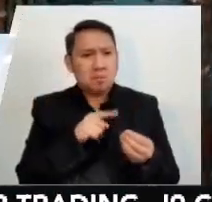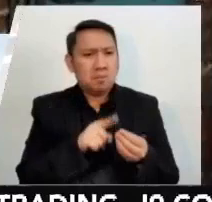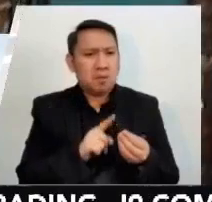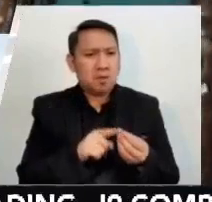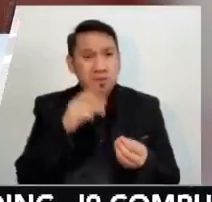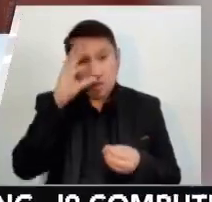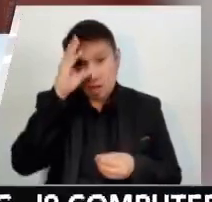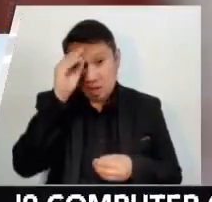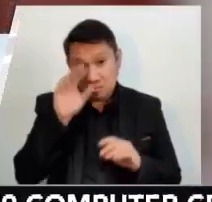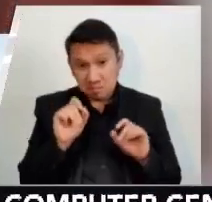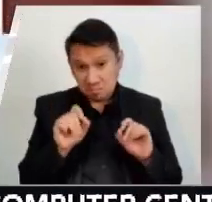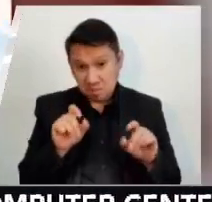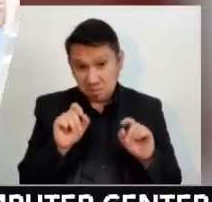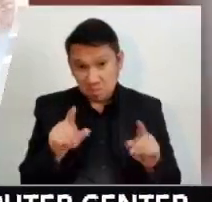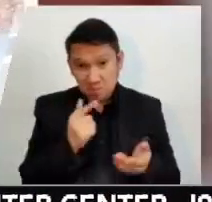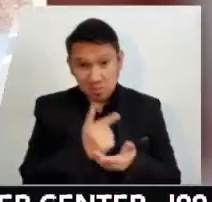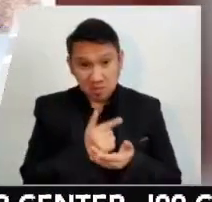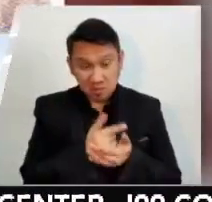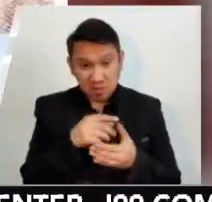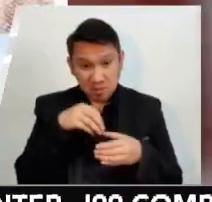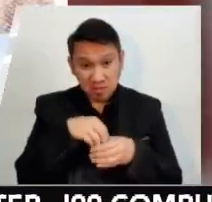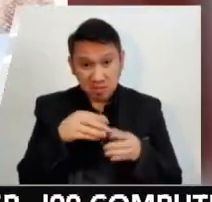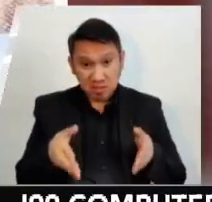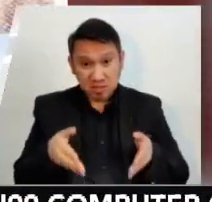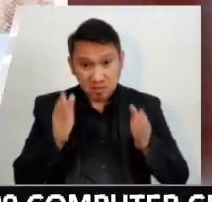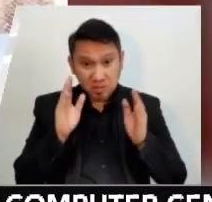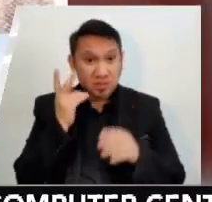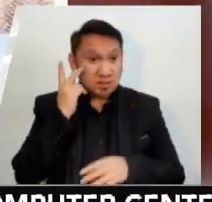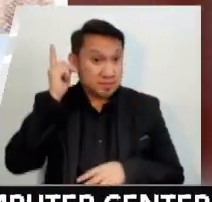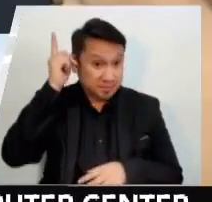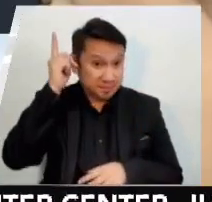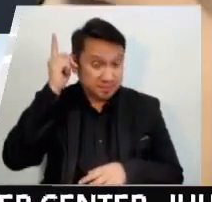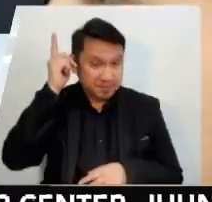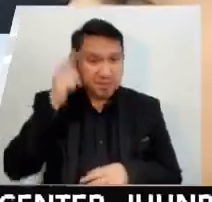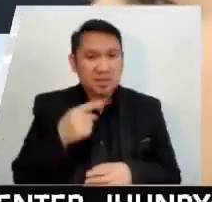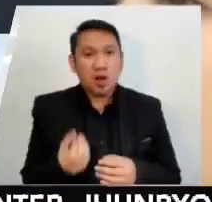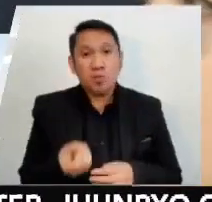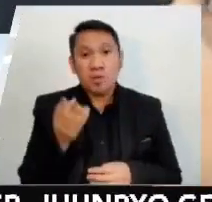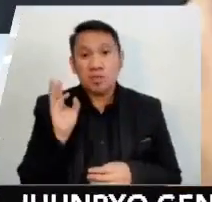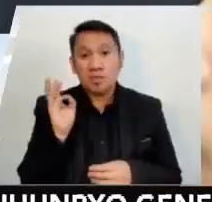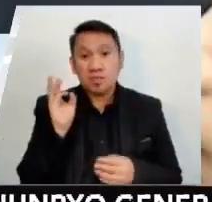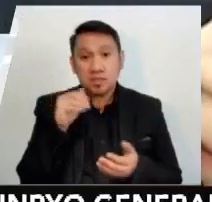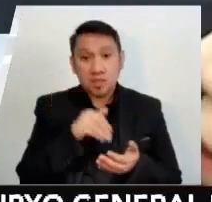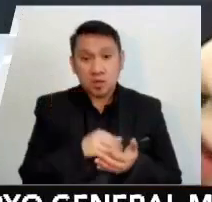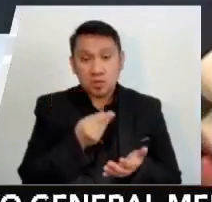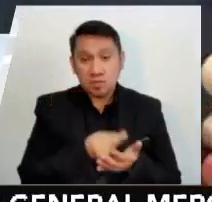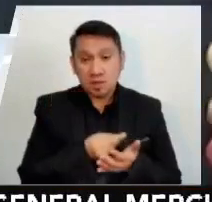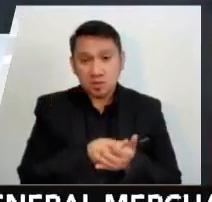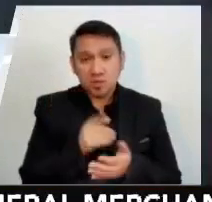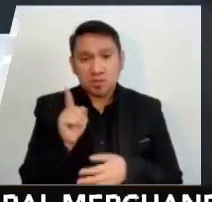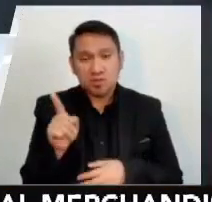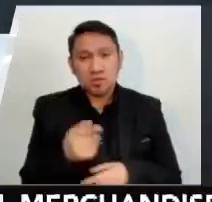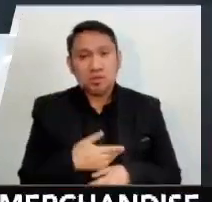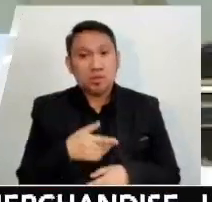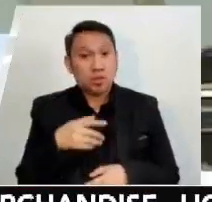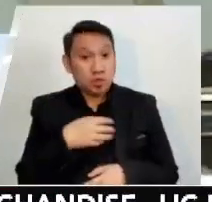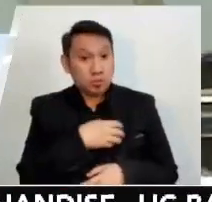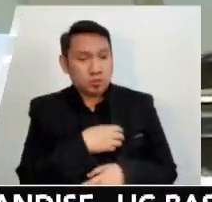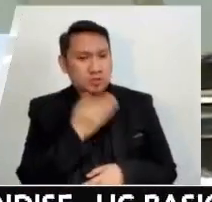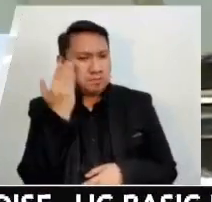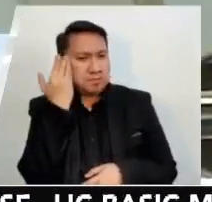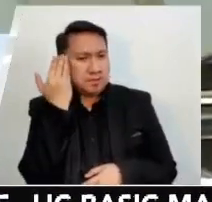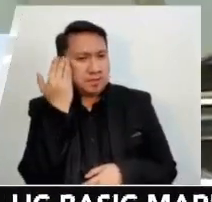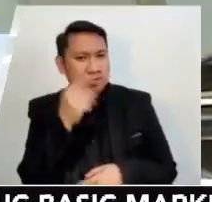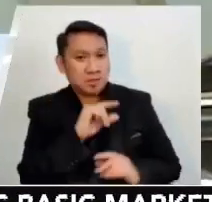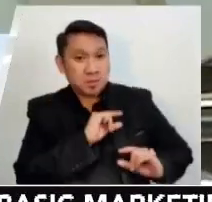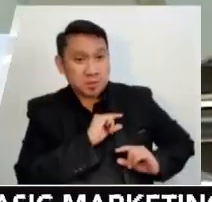loob ng gusali. Isang kalibre 45 sa halagang 60,000 pesos. Nagpanggap daw na security guard ang pulis at nilapitan ng suspect. Nang